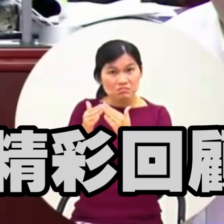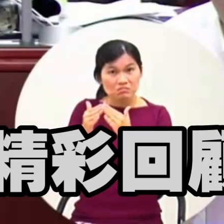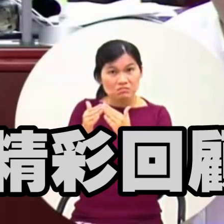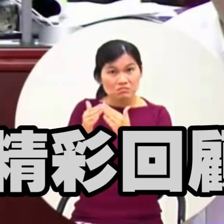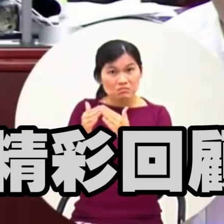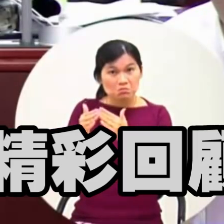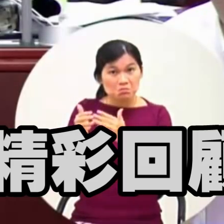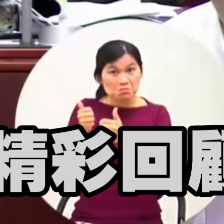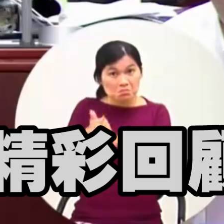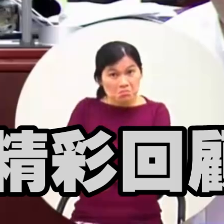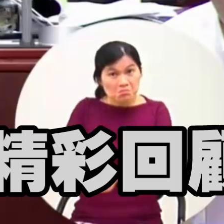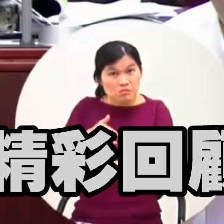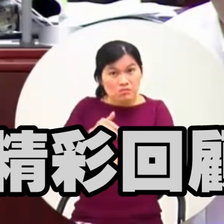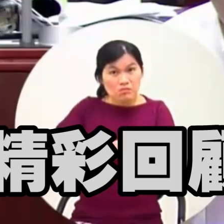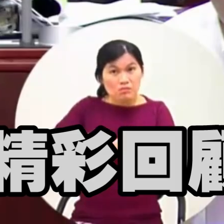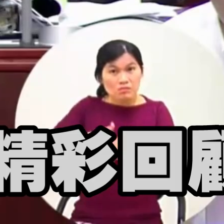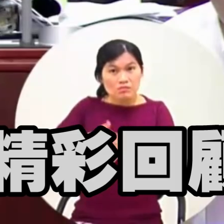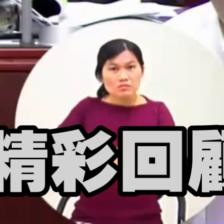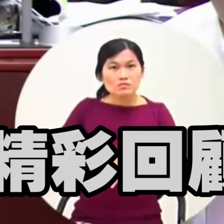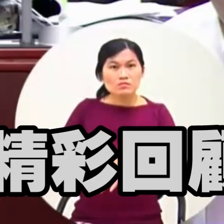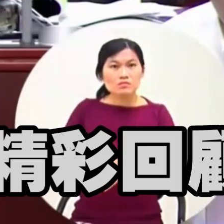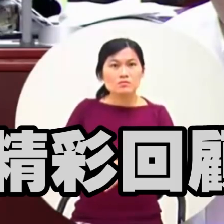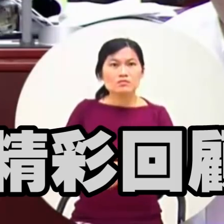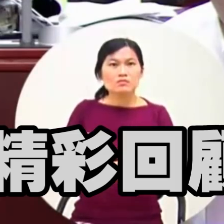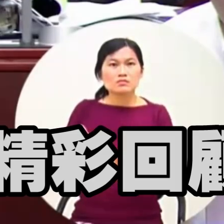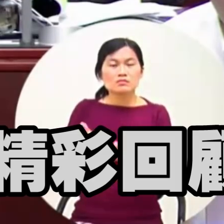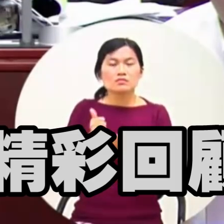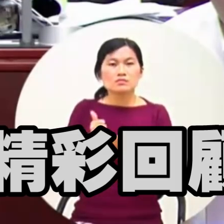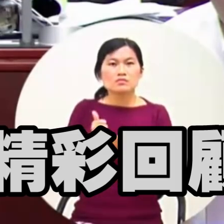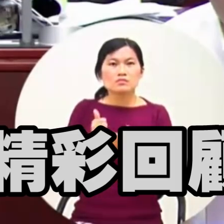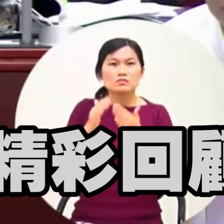听答复者， 请市长回答。